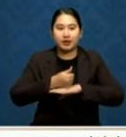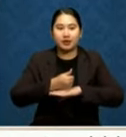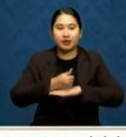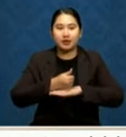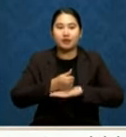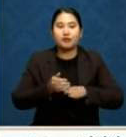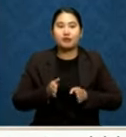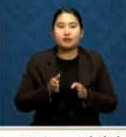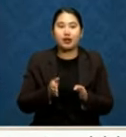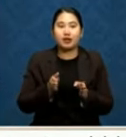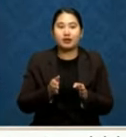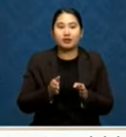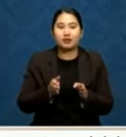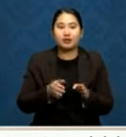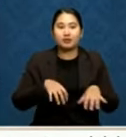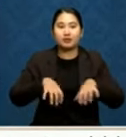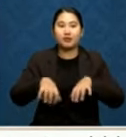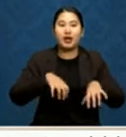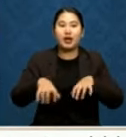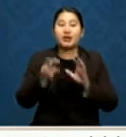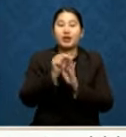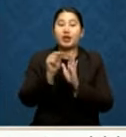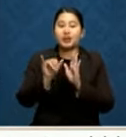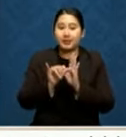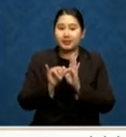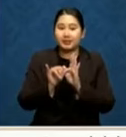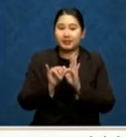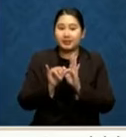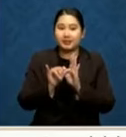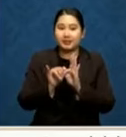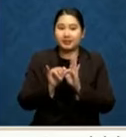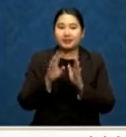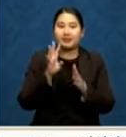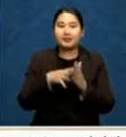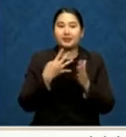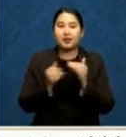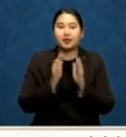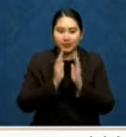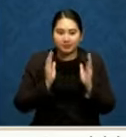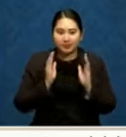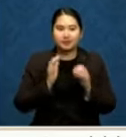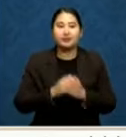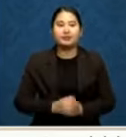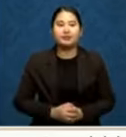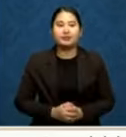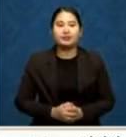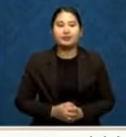ครับผู้อำนวยการส่วนบริหารนโยบายและกลยุทธ์นะครับขอบคุณมากครับ